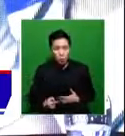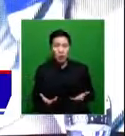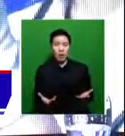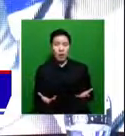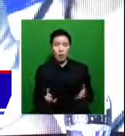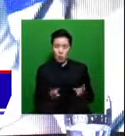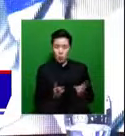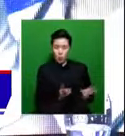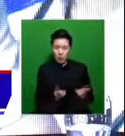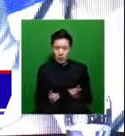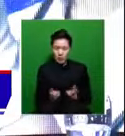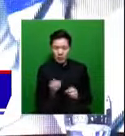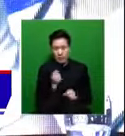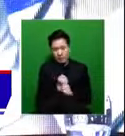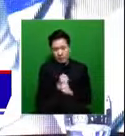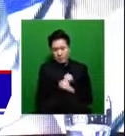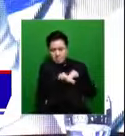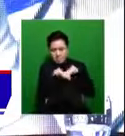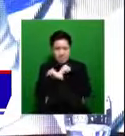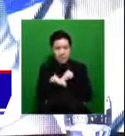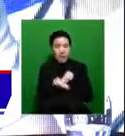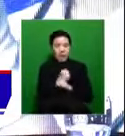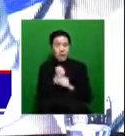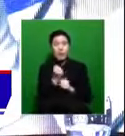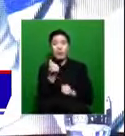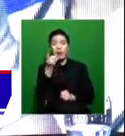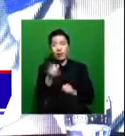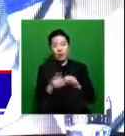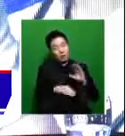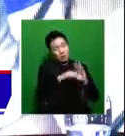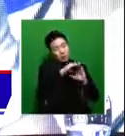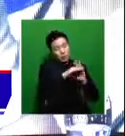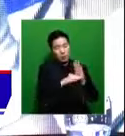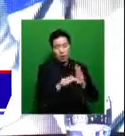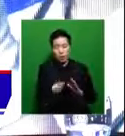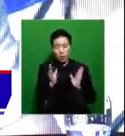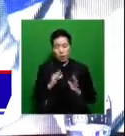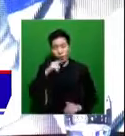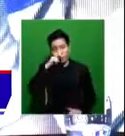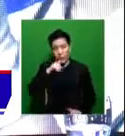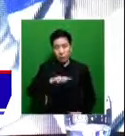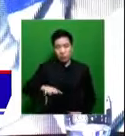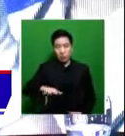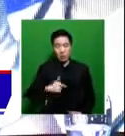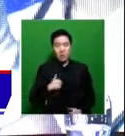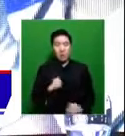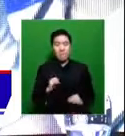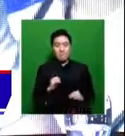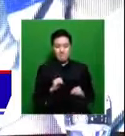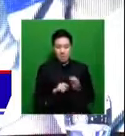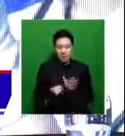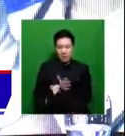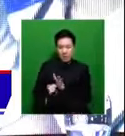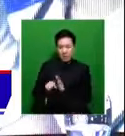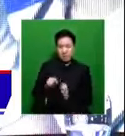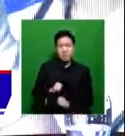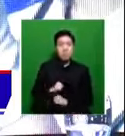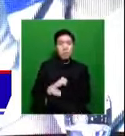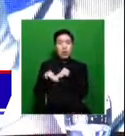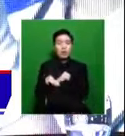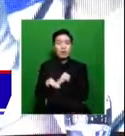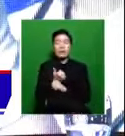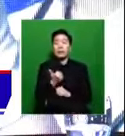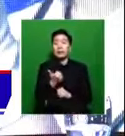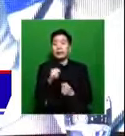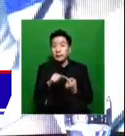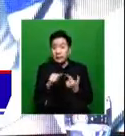ตรการอย่างไรบ้างเพื่อป้องกันให้พี่น้องประชาชนชาวไทยมีความปลอดภัยจากการติดเชื้อโควิดนี้ให้มากที่สุดนะ